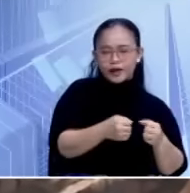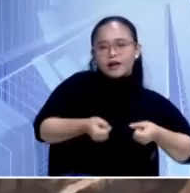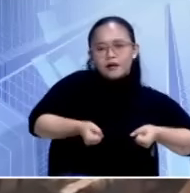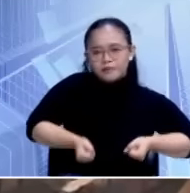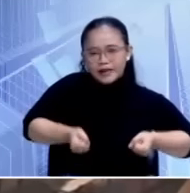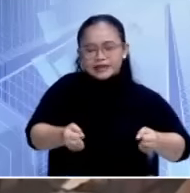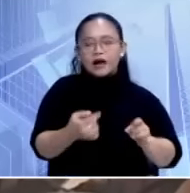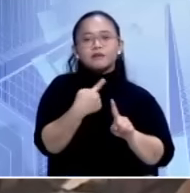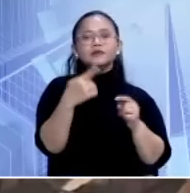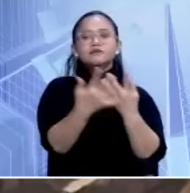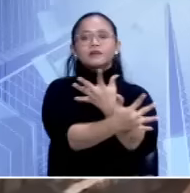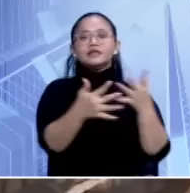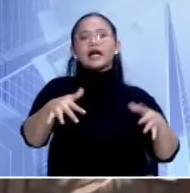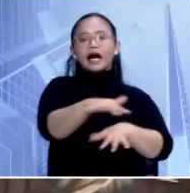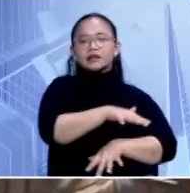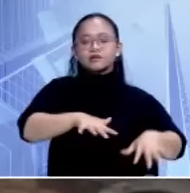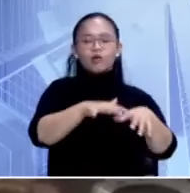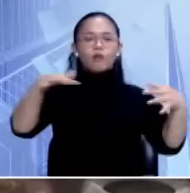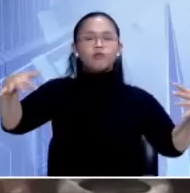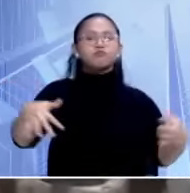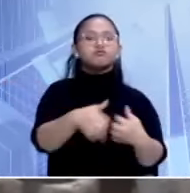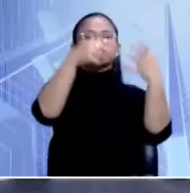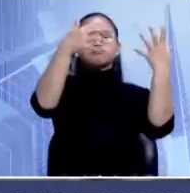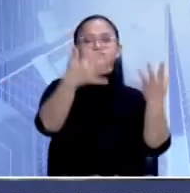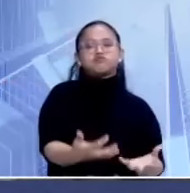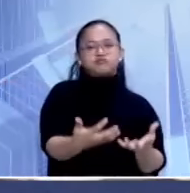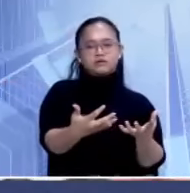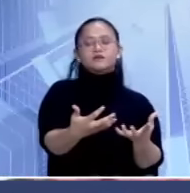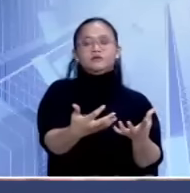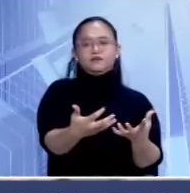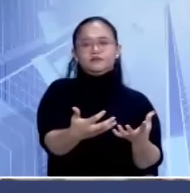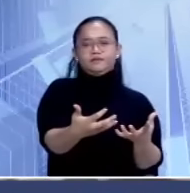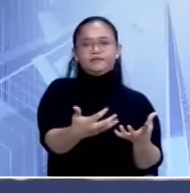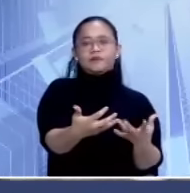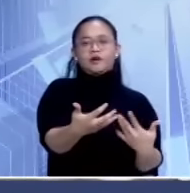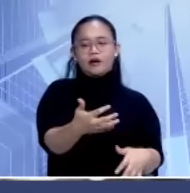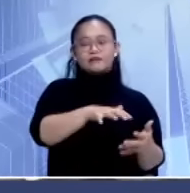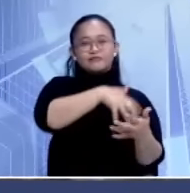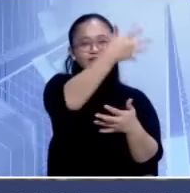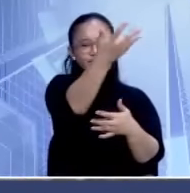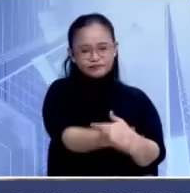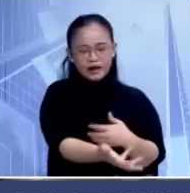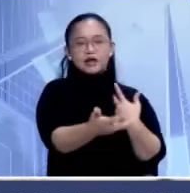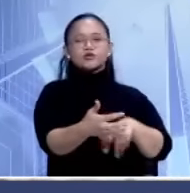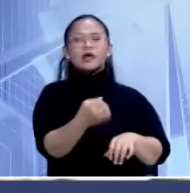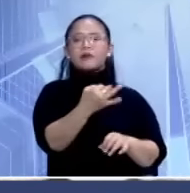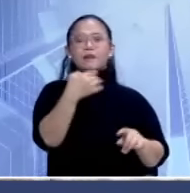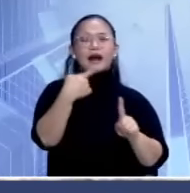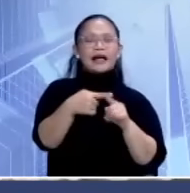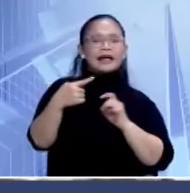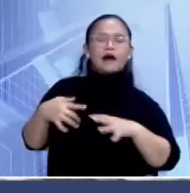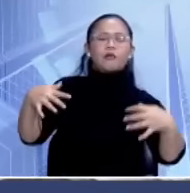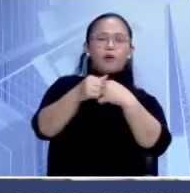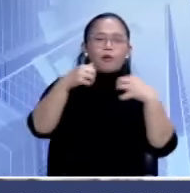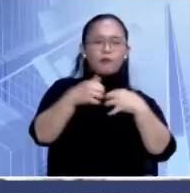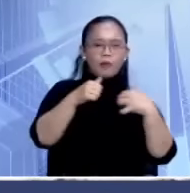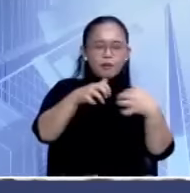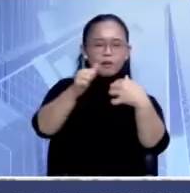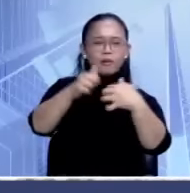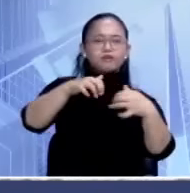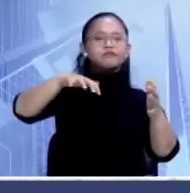serta warga yang sedang duduk di warung jadi sasaran dump truck. Dump truck terbalik setelah menabrak dump truck lainnya, kemudian menghantam